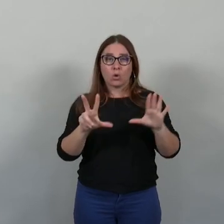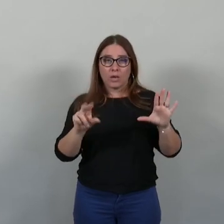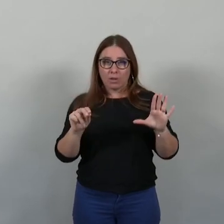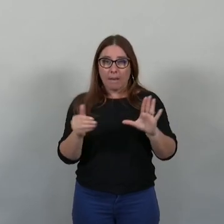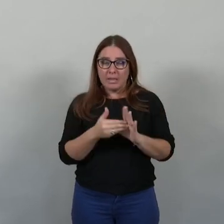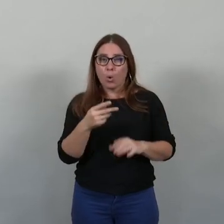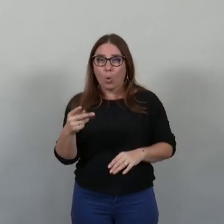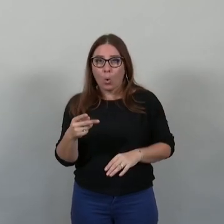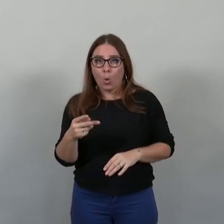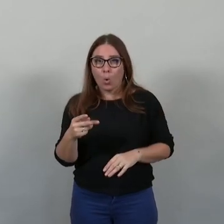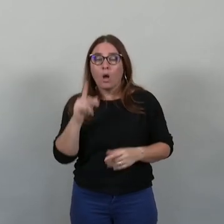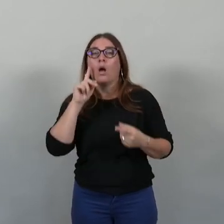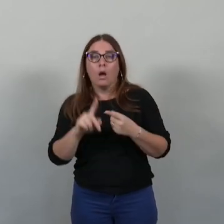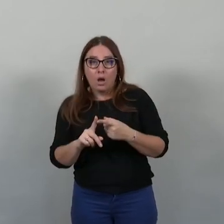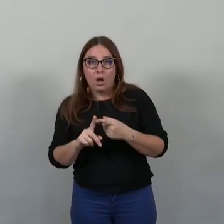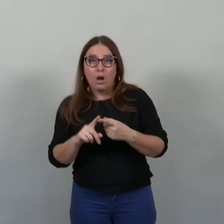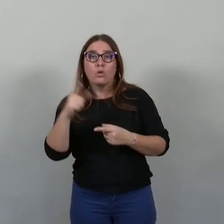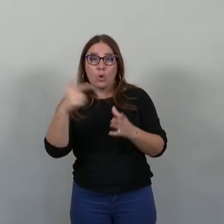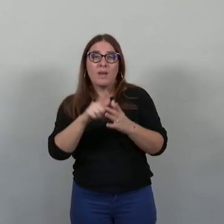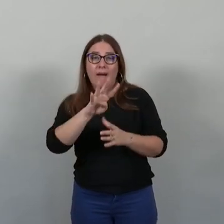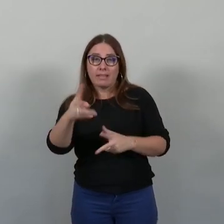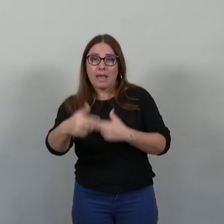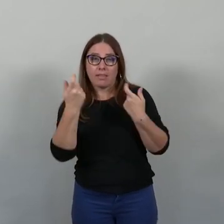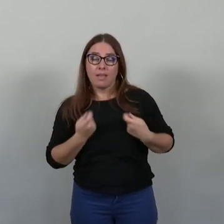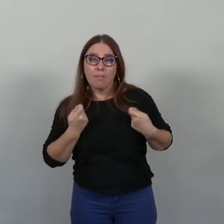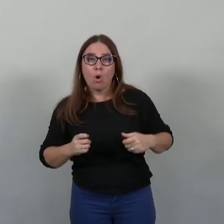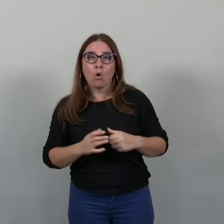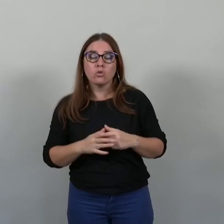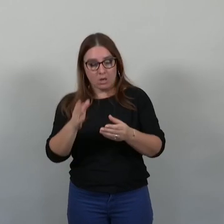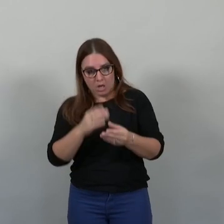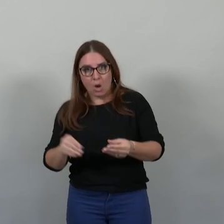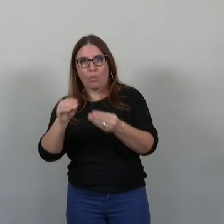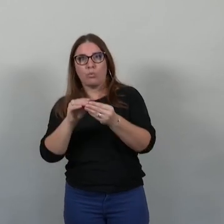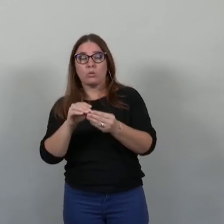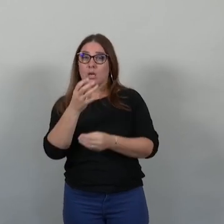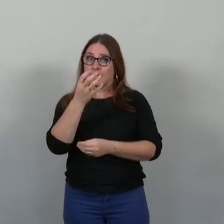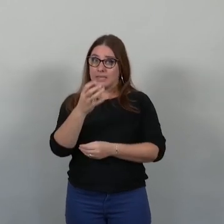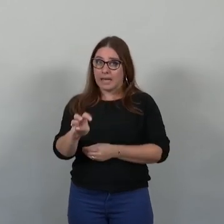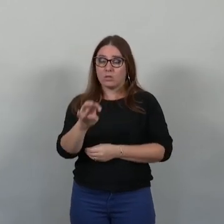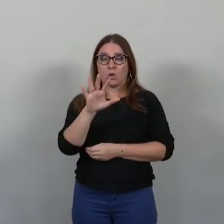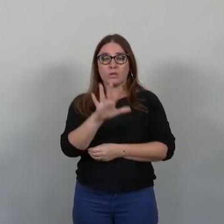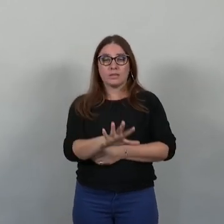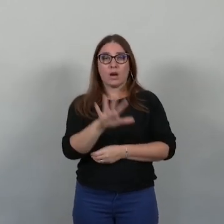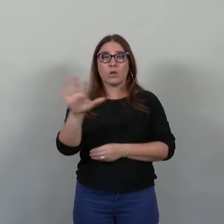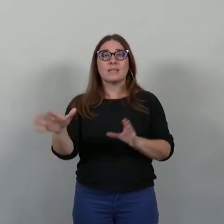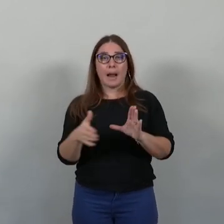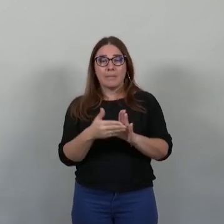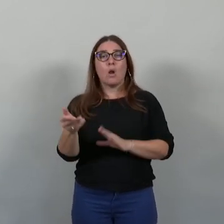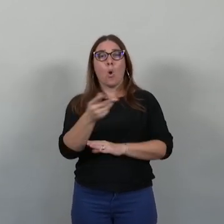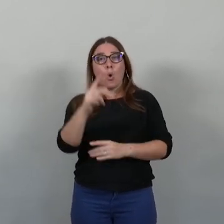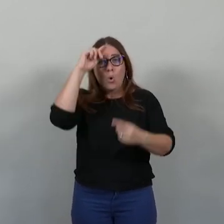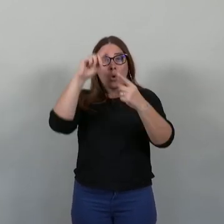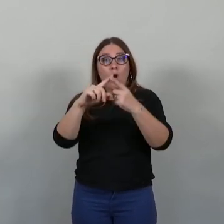€ pour 2024 et je rajoute 455000 €